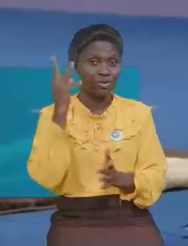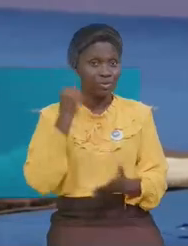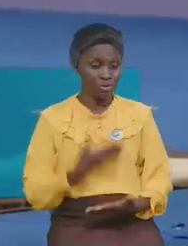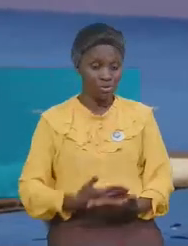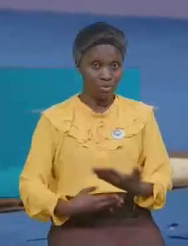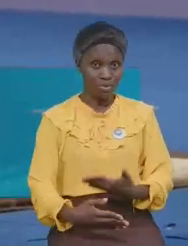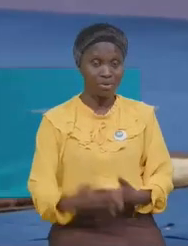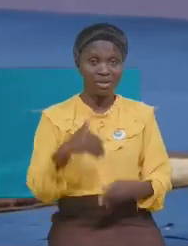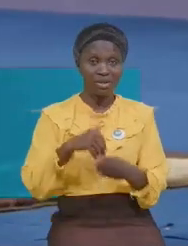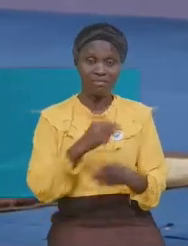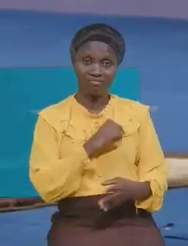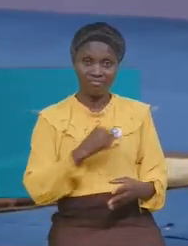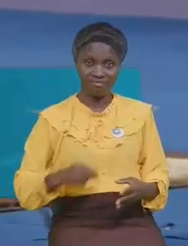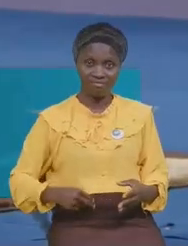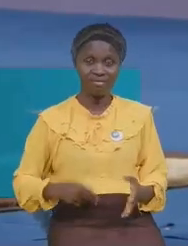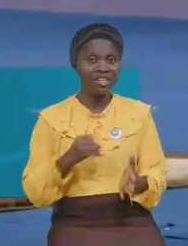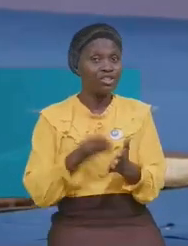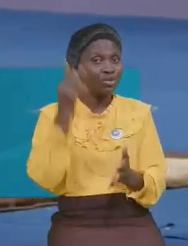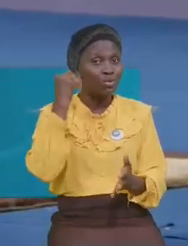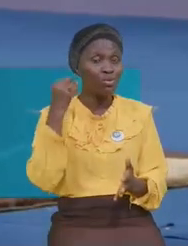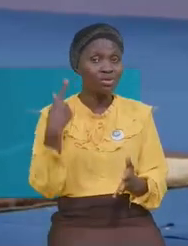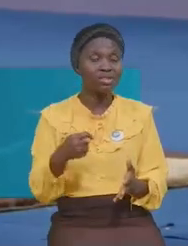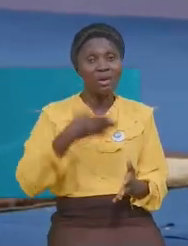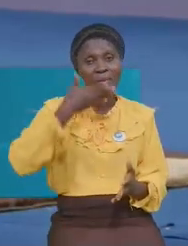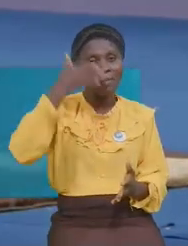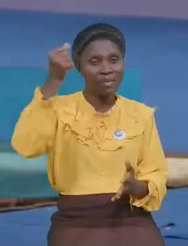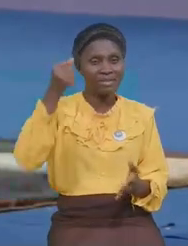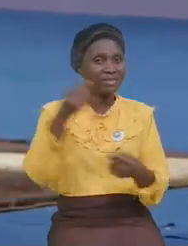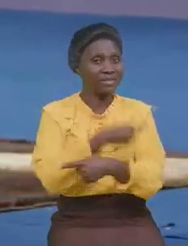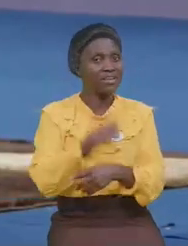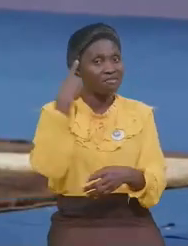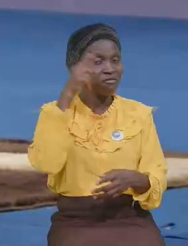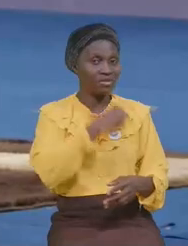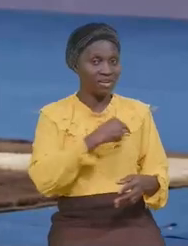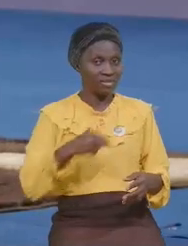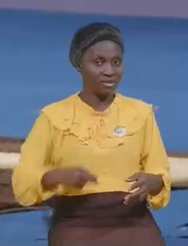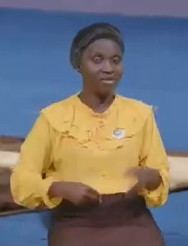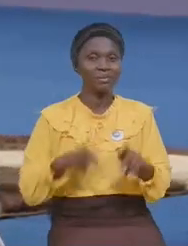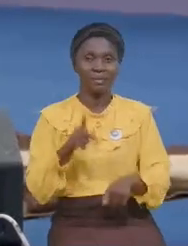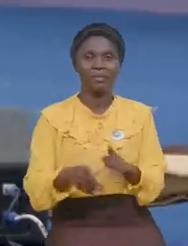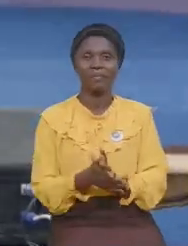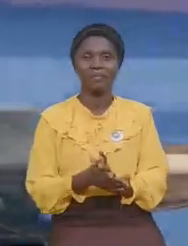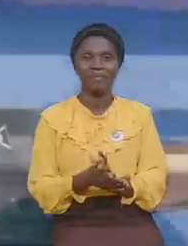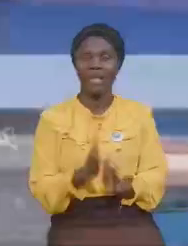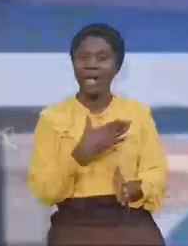né à Nazareth et ce jour était le meilleur jour pour Nazareth.